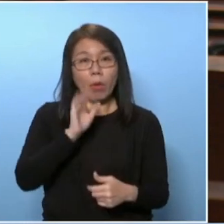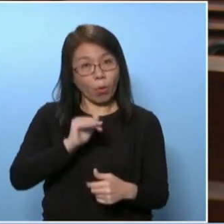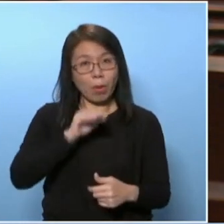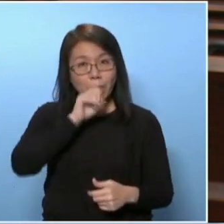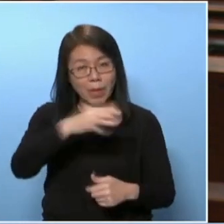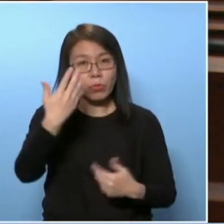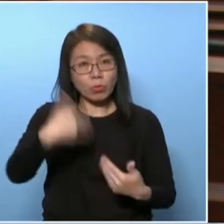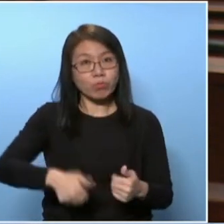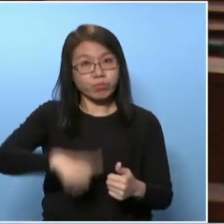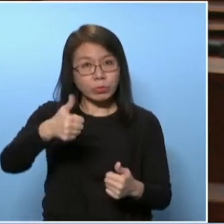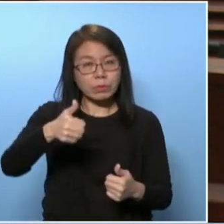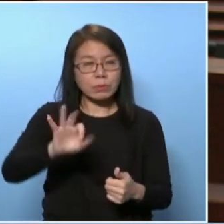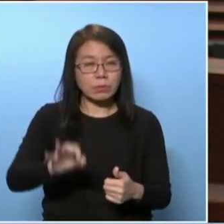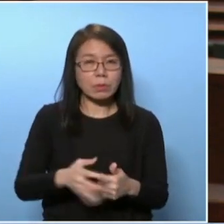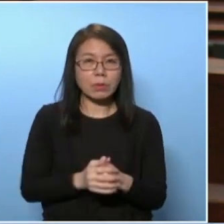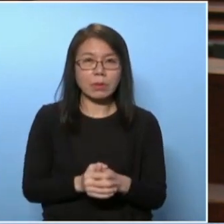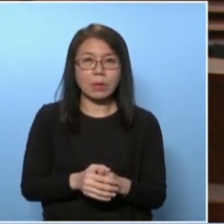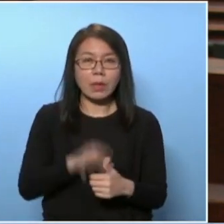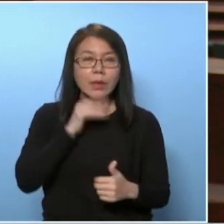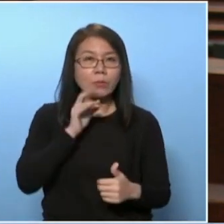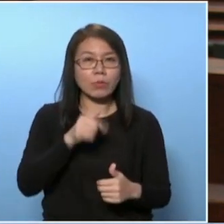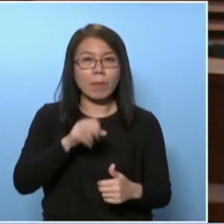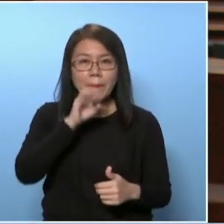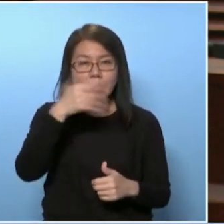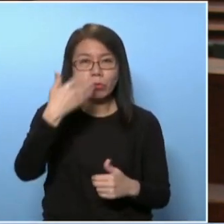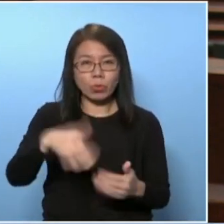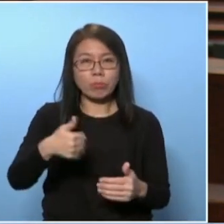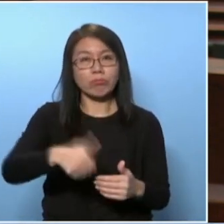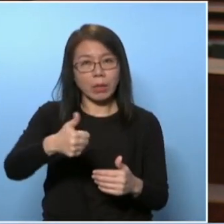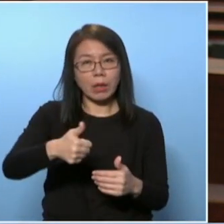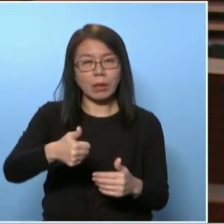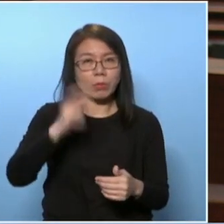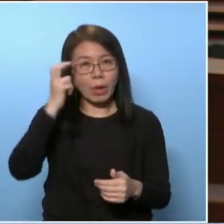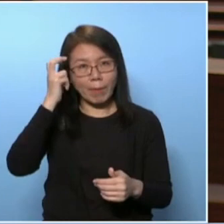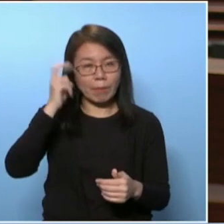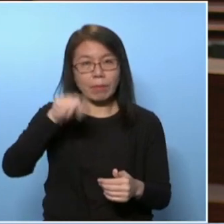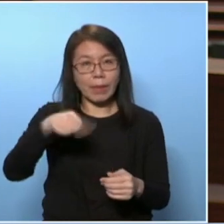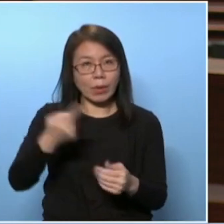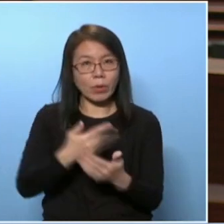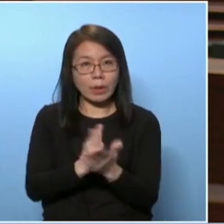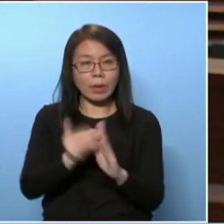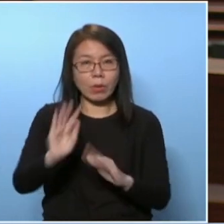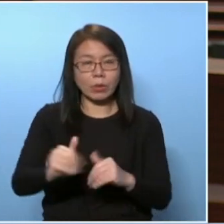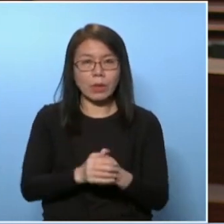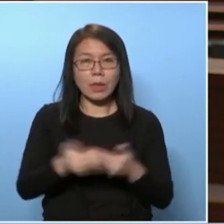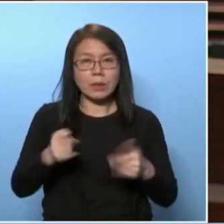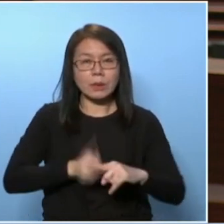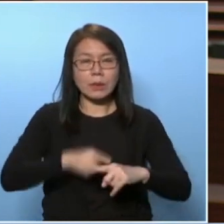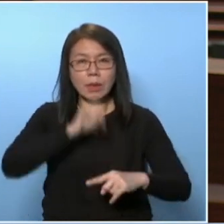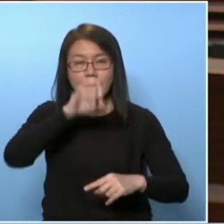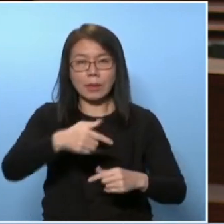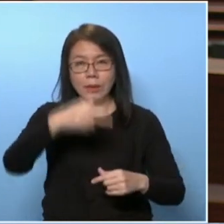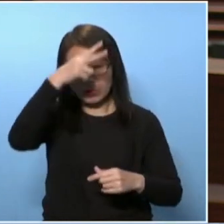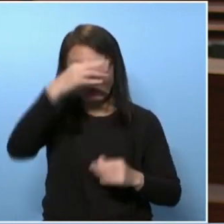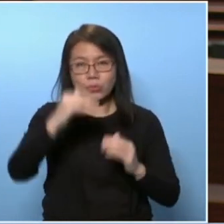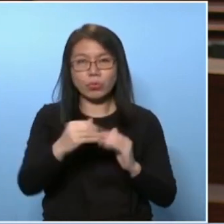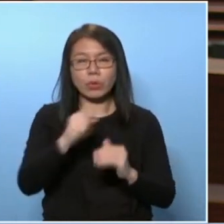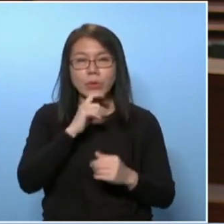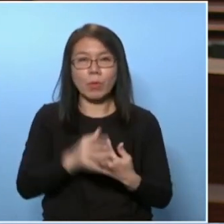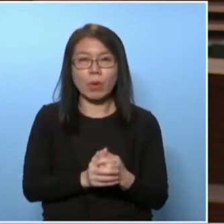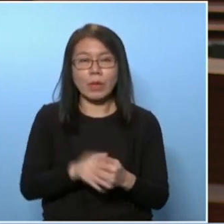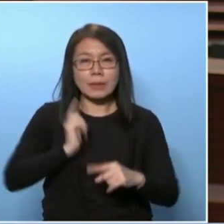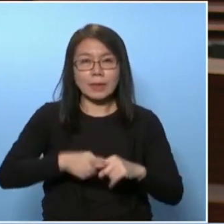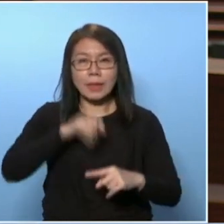呢？如果可以的時候，我們再考慮其他因素。現在事實上我就想問局長有沒有問過，或者